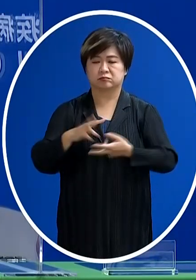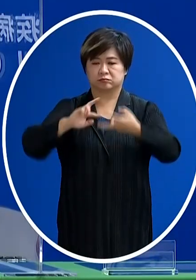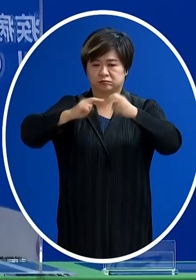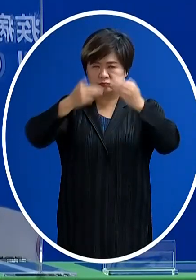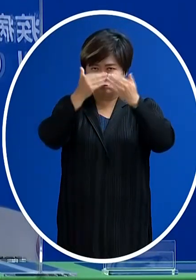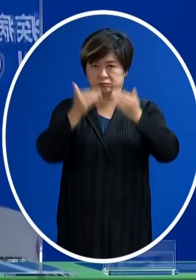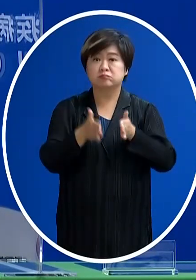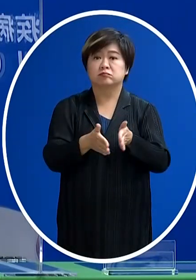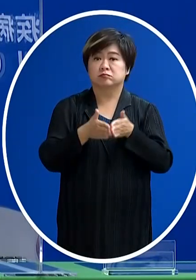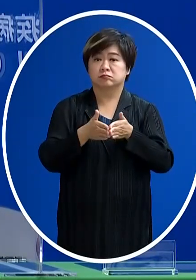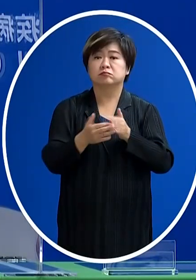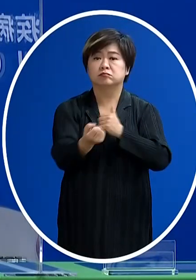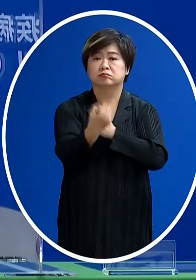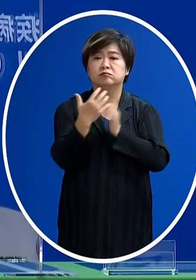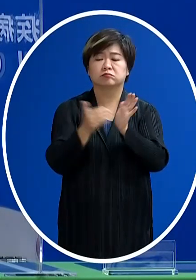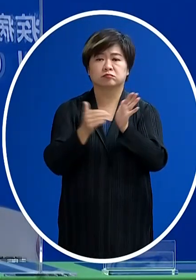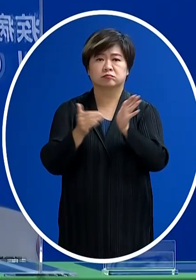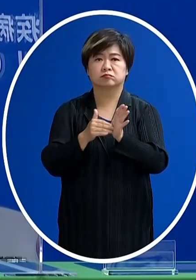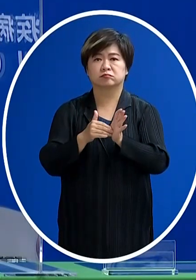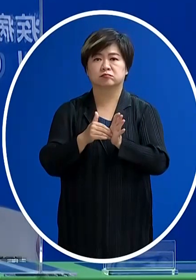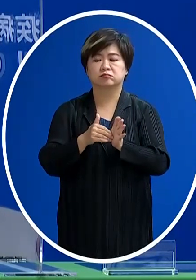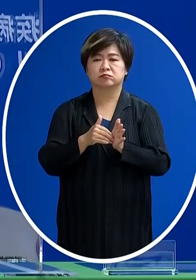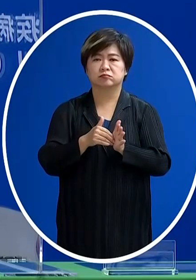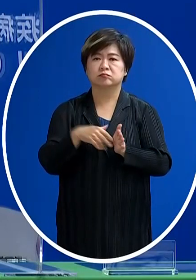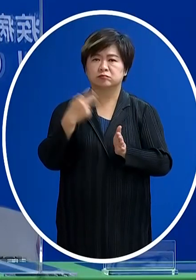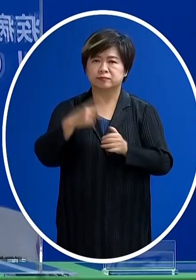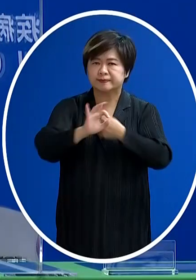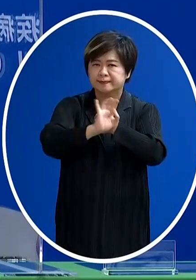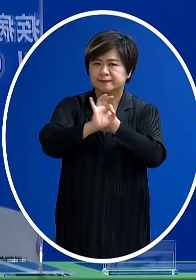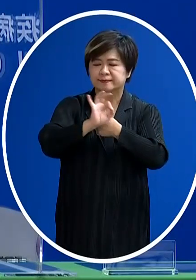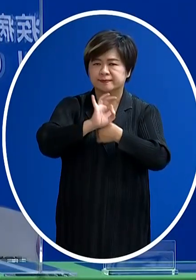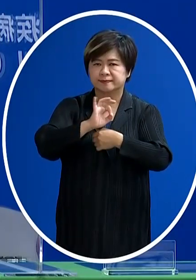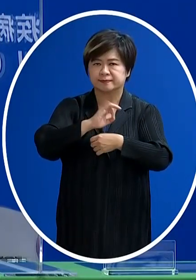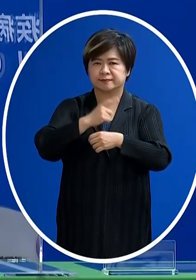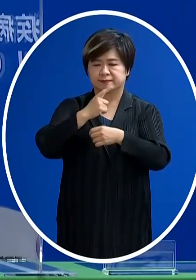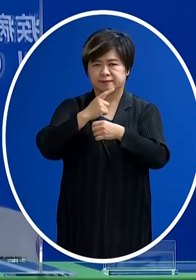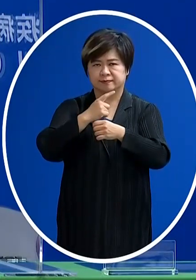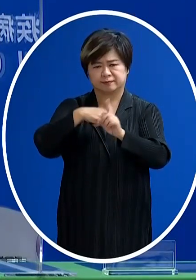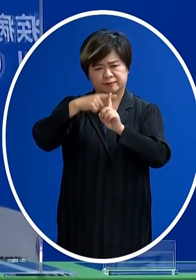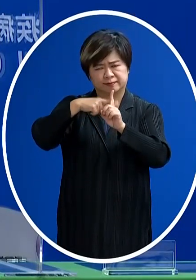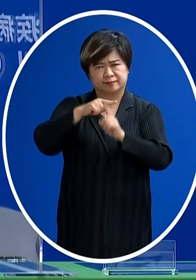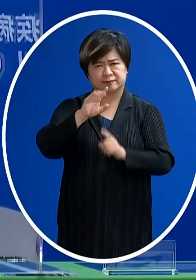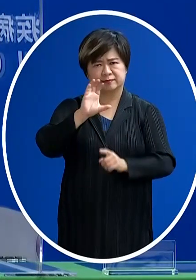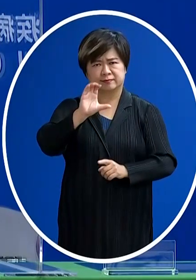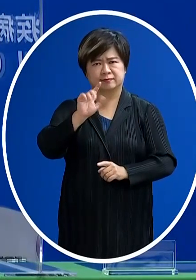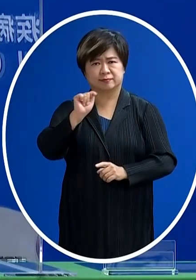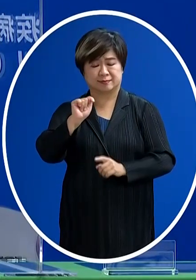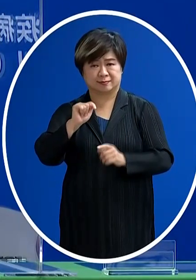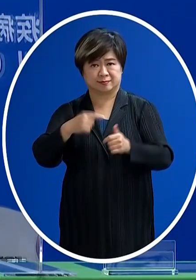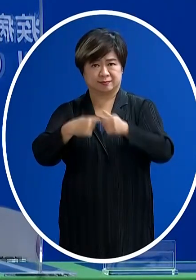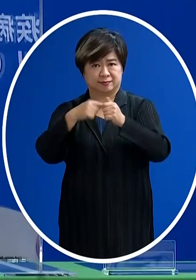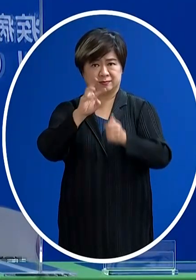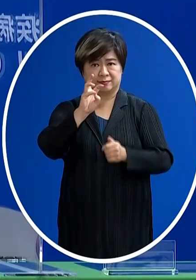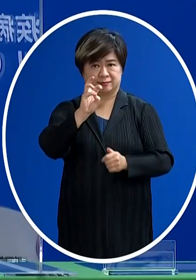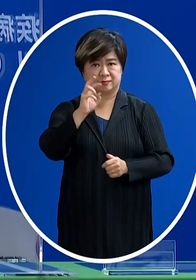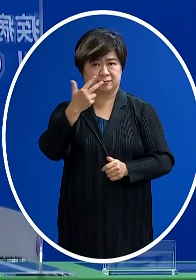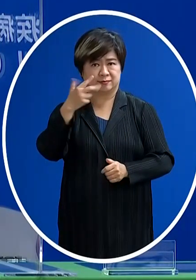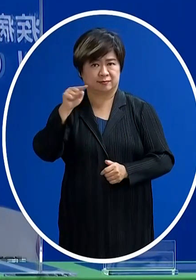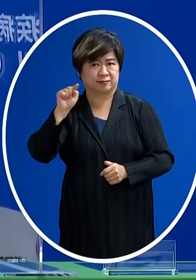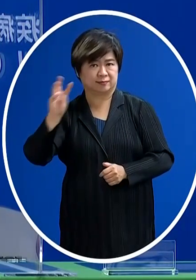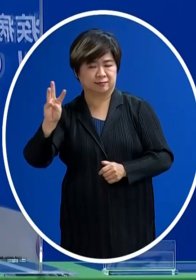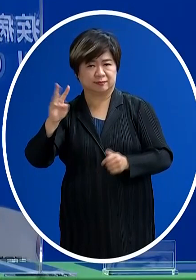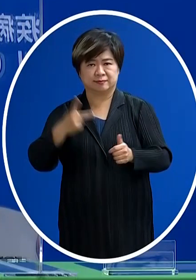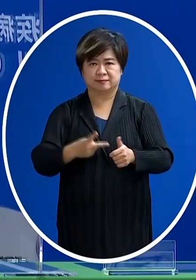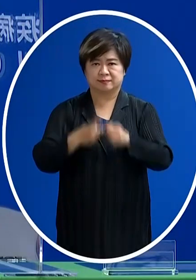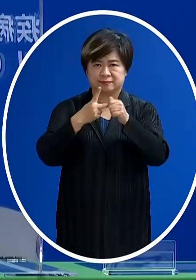序的请求。那检体我们也会尝试来做，不过大家看到它的 CT 值第一次是 37.3， 那二